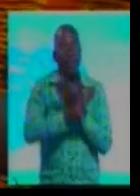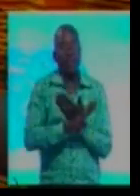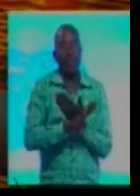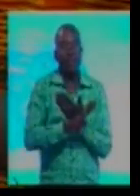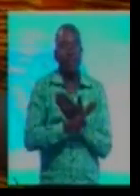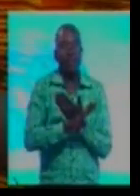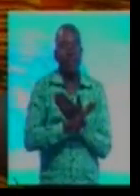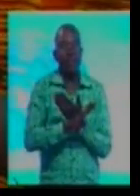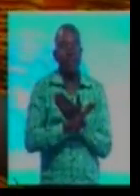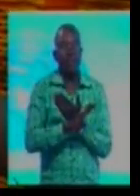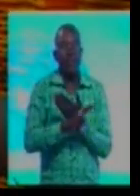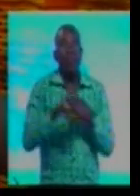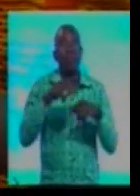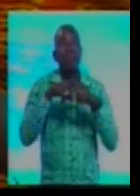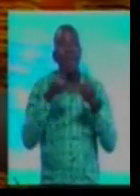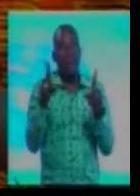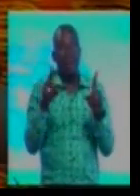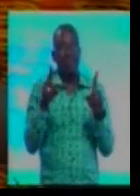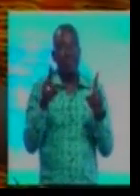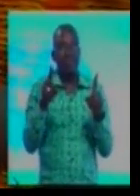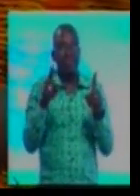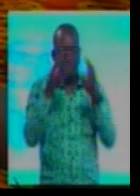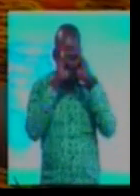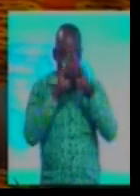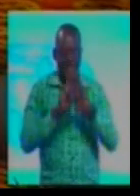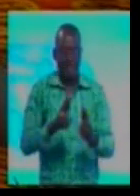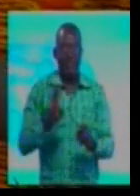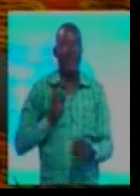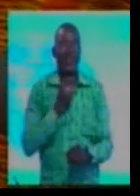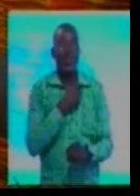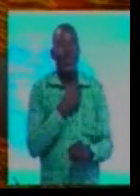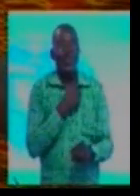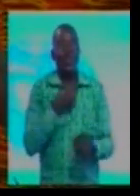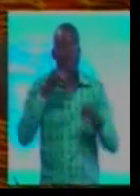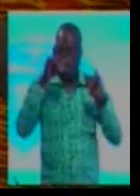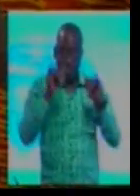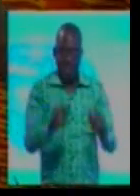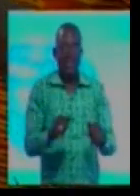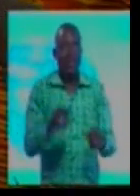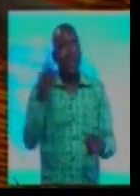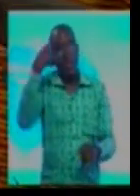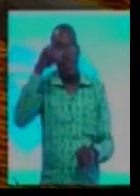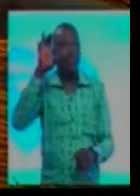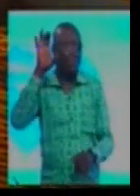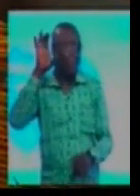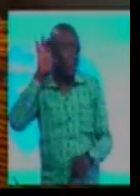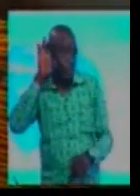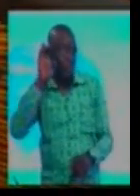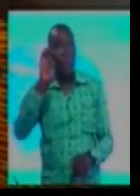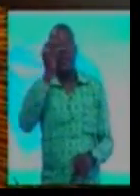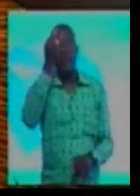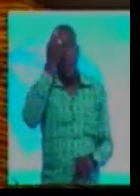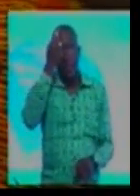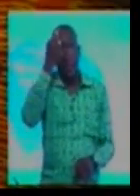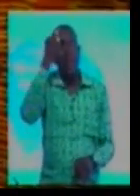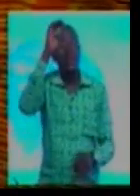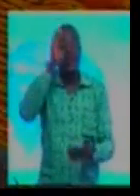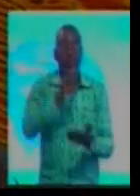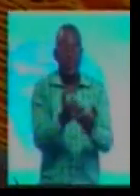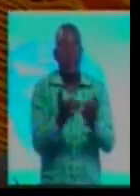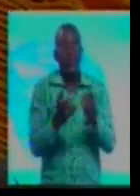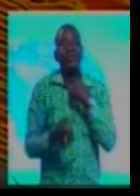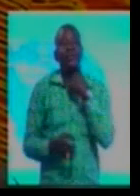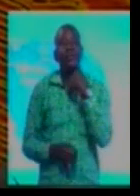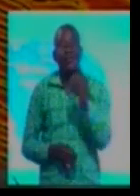en mi-novembre. Voilà, donc, mais par courtoisie, nous avons tenu quand même, nous sommes restés pour écouter ce que le ministre de la Communication avait à nous dire. Et nous